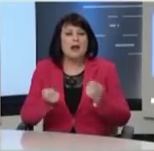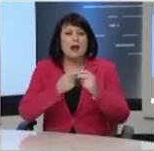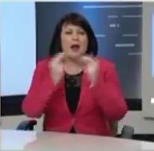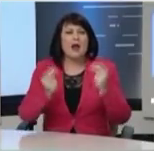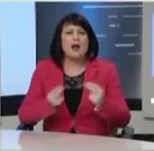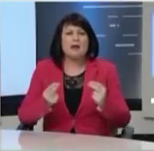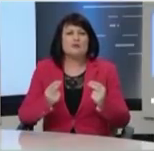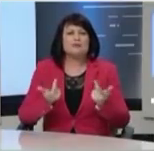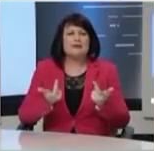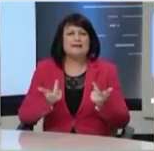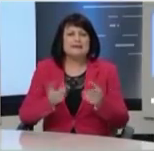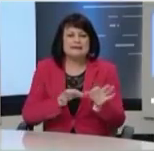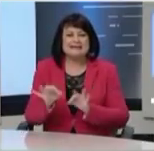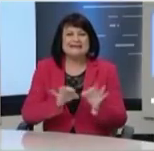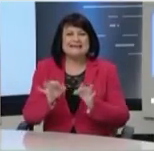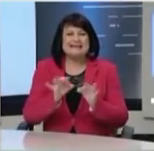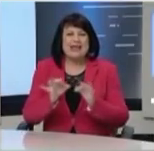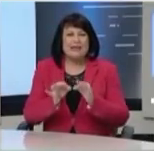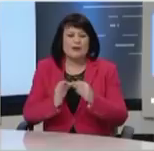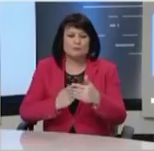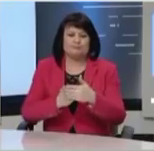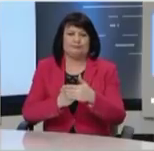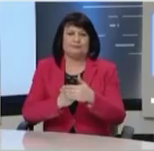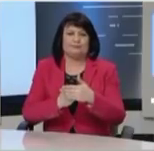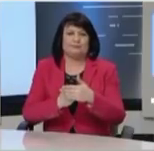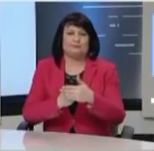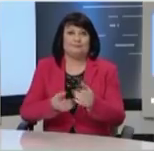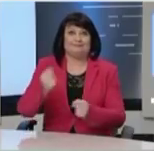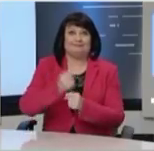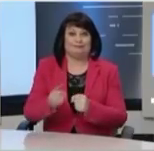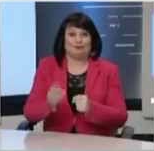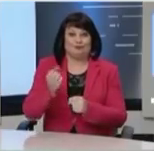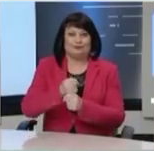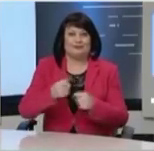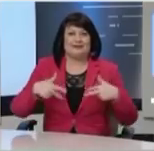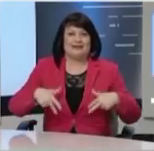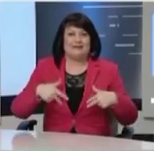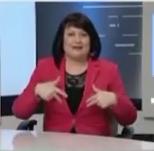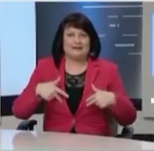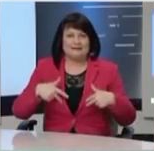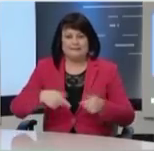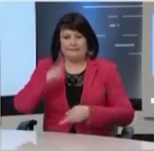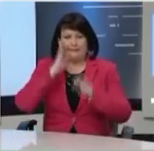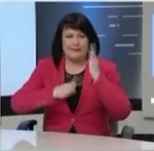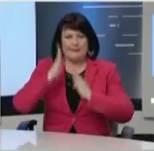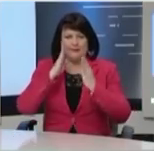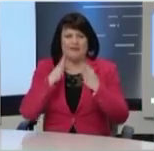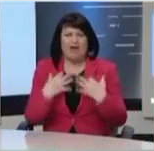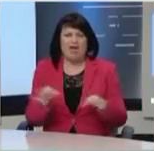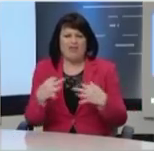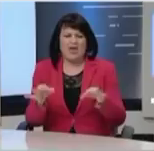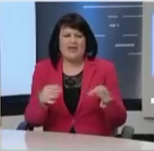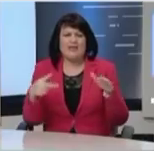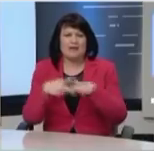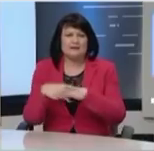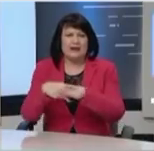αποτελεσματικά το σχέδιο του εγκλωβισμού της επόμενης κυβέρνησης. ώστε να βρεθεί αυτή μπροστά σε άδεια ταμεία